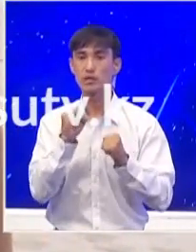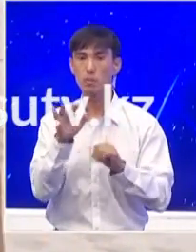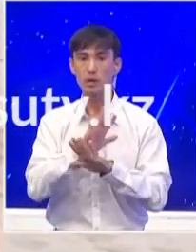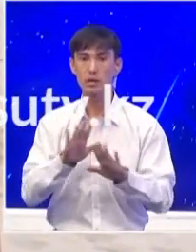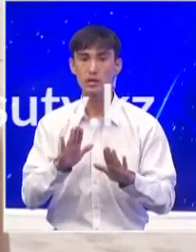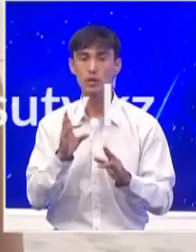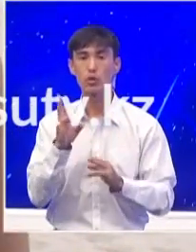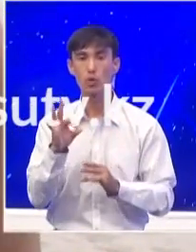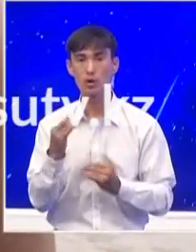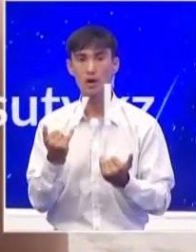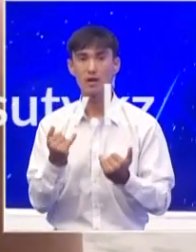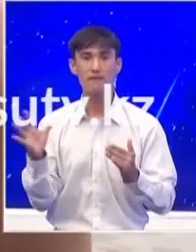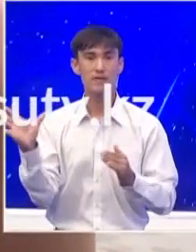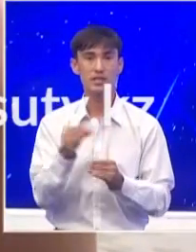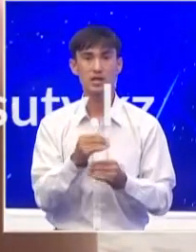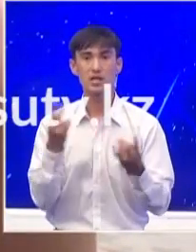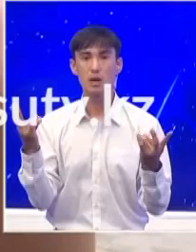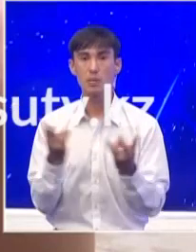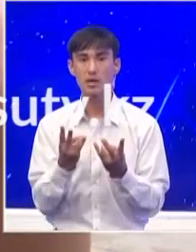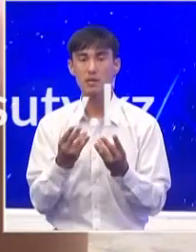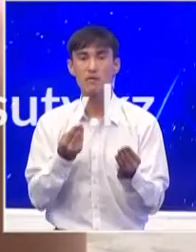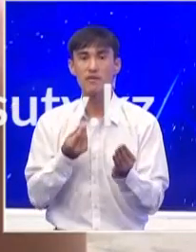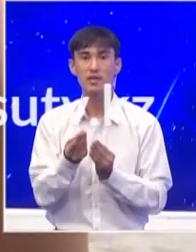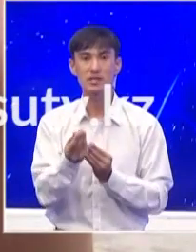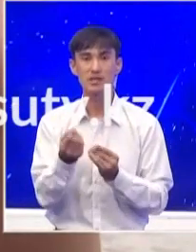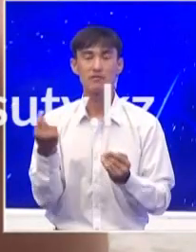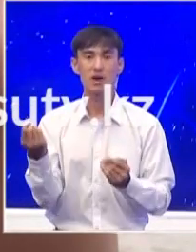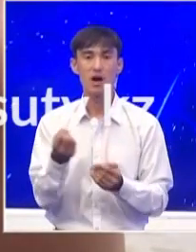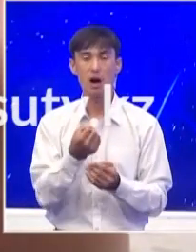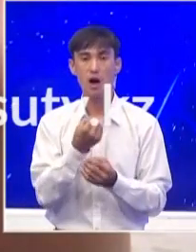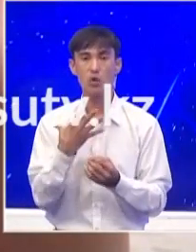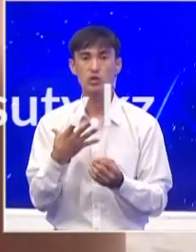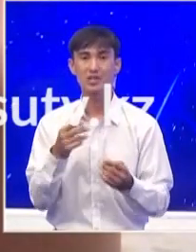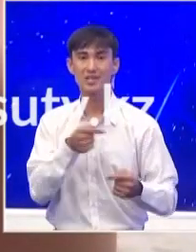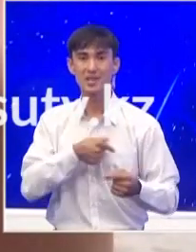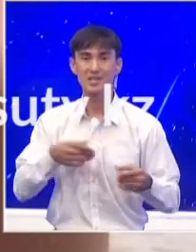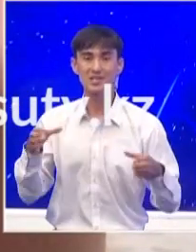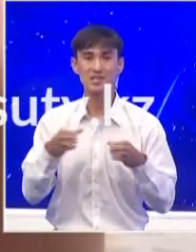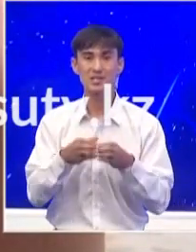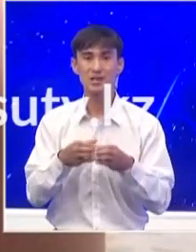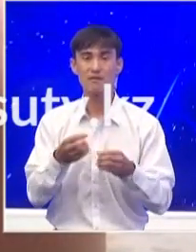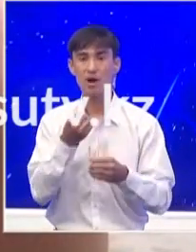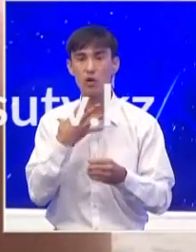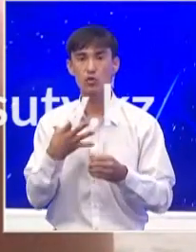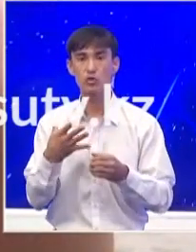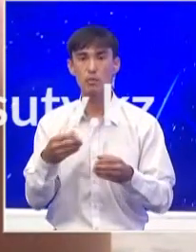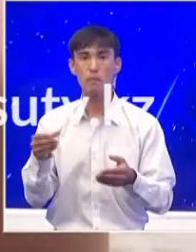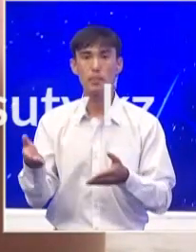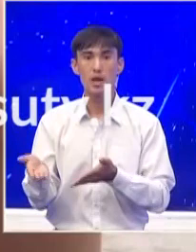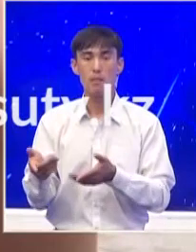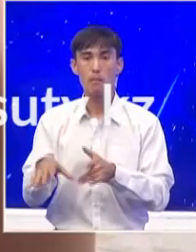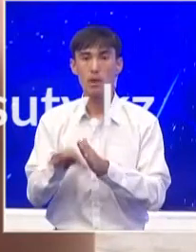как как и везде необходимо финансирование хорошая тренерский состав хороший подбор игроков